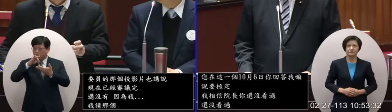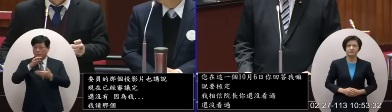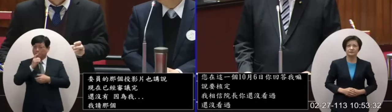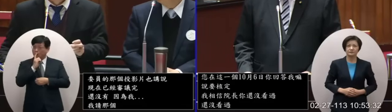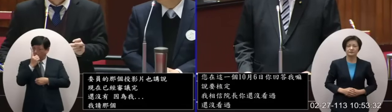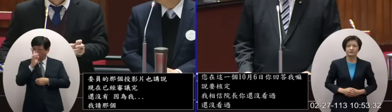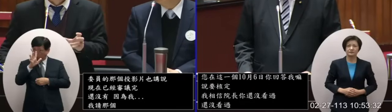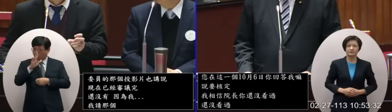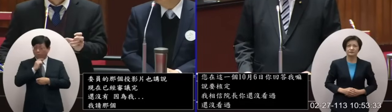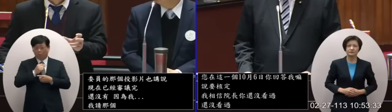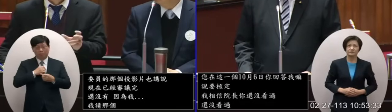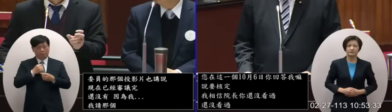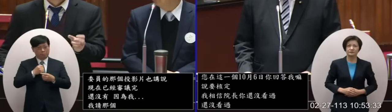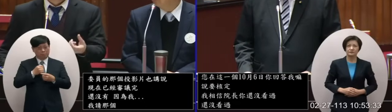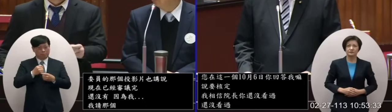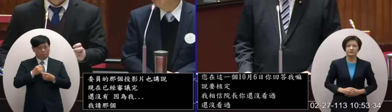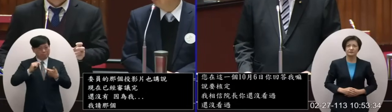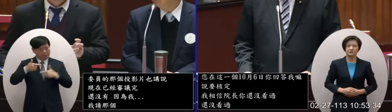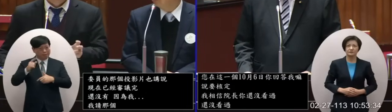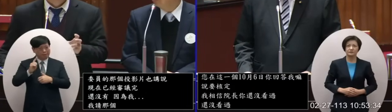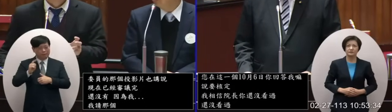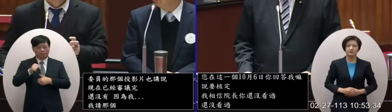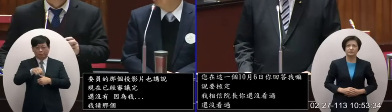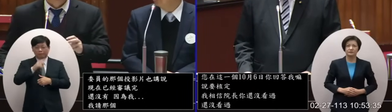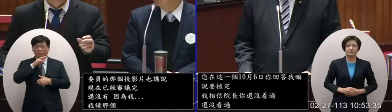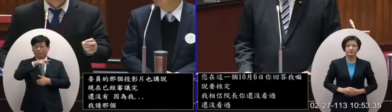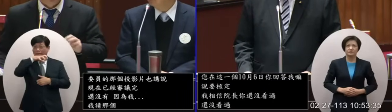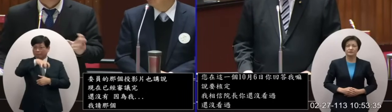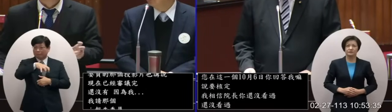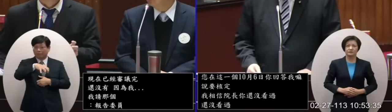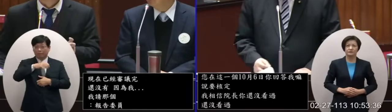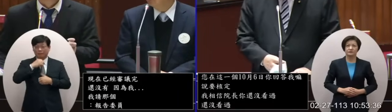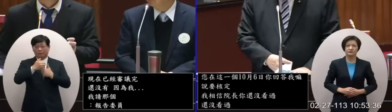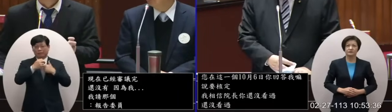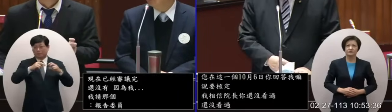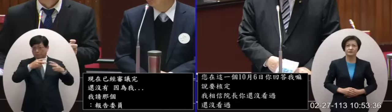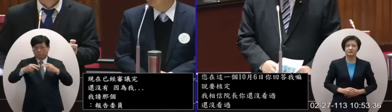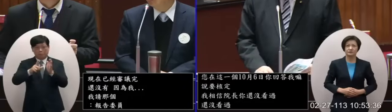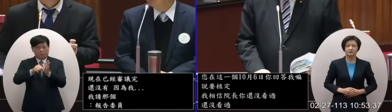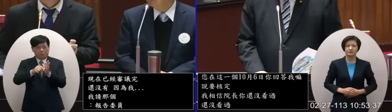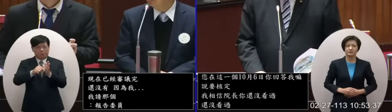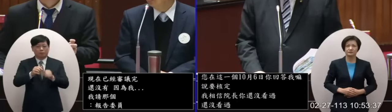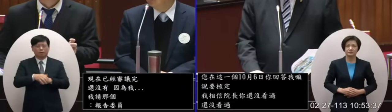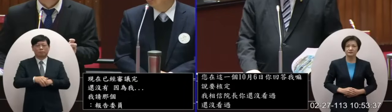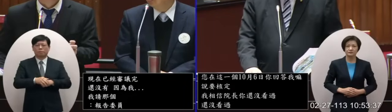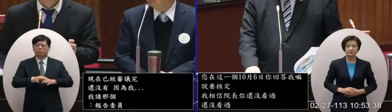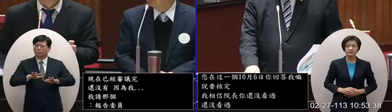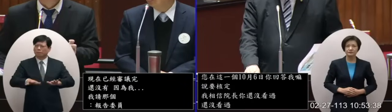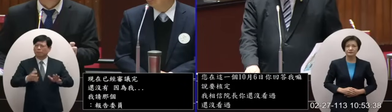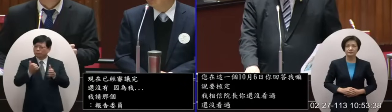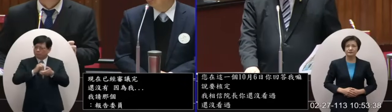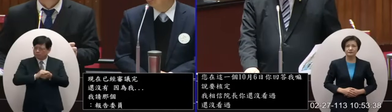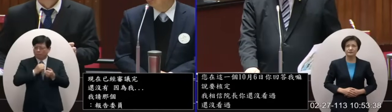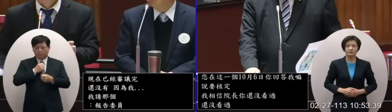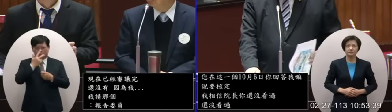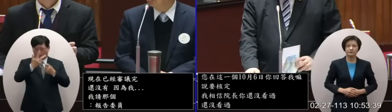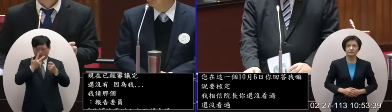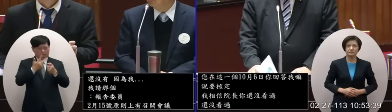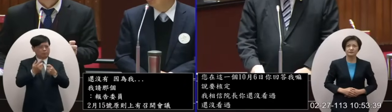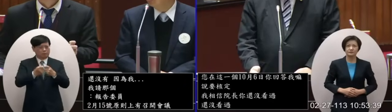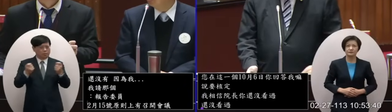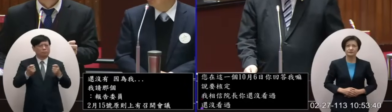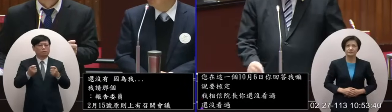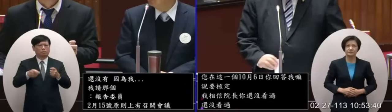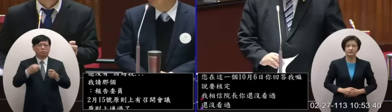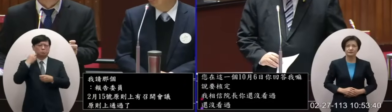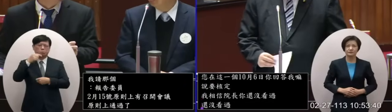唯一有一些砍剩的，就是他那个，就是那个机场在维修的时间哦，现在大概预估要7年多了。那